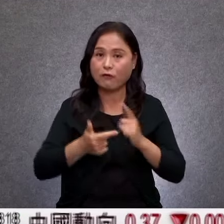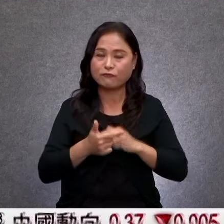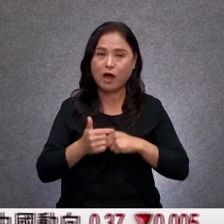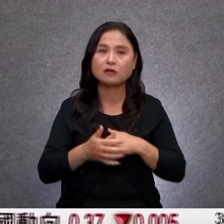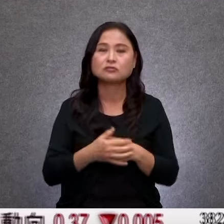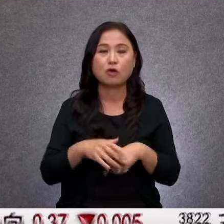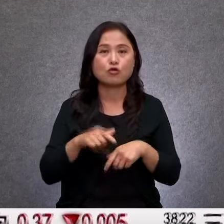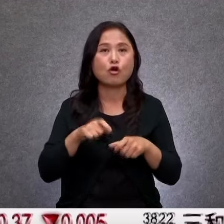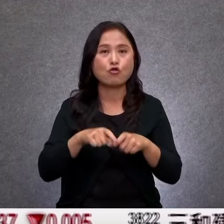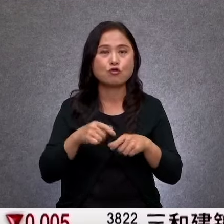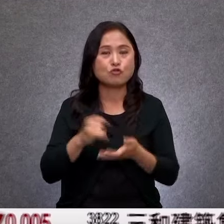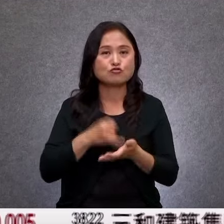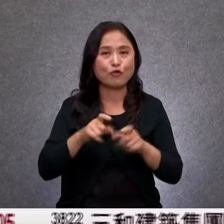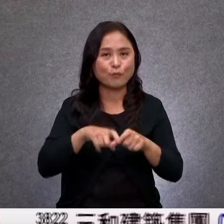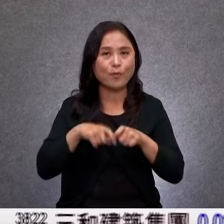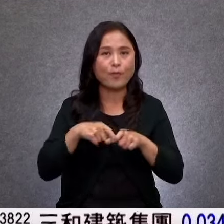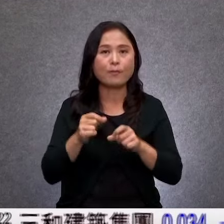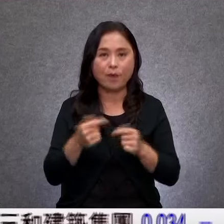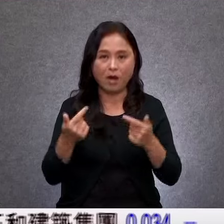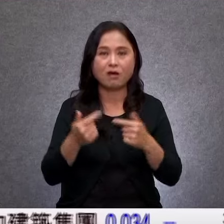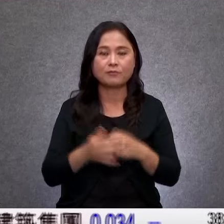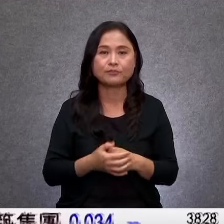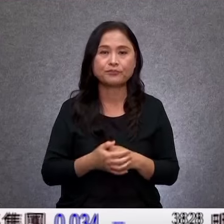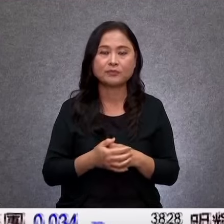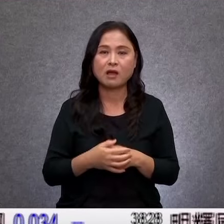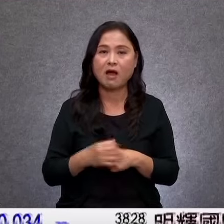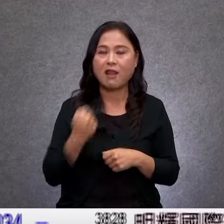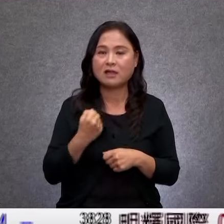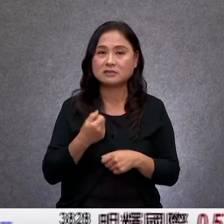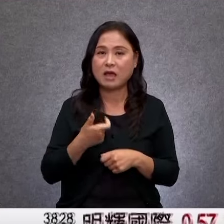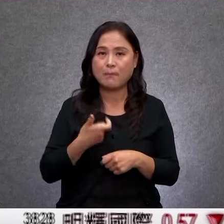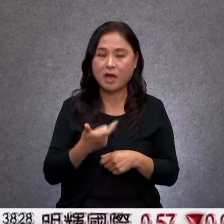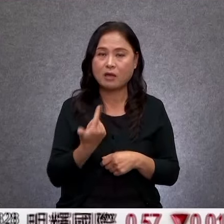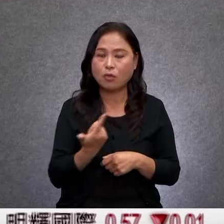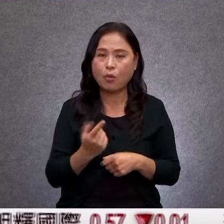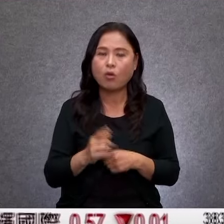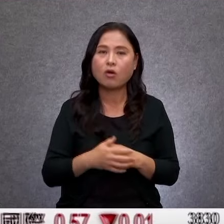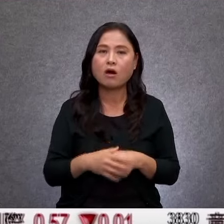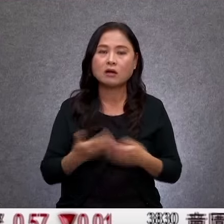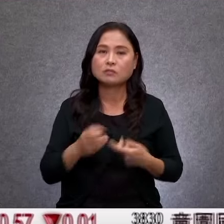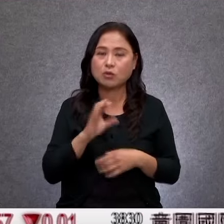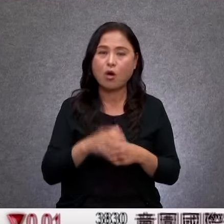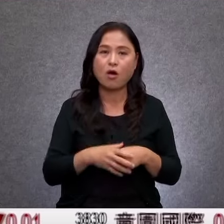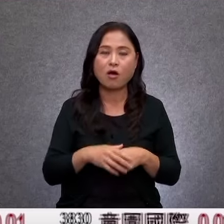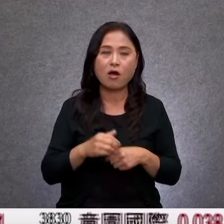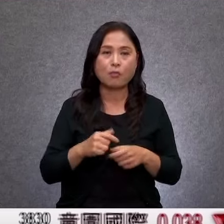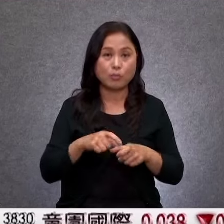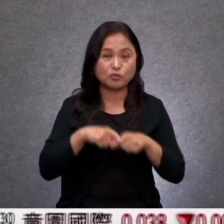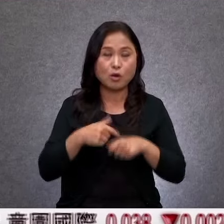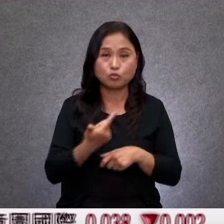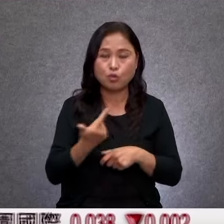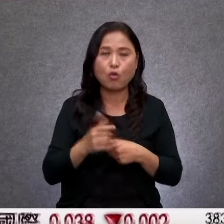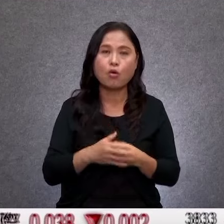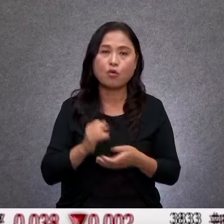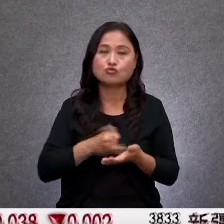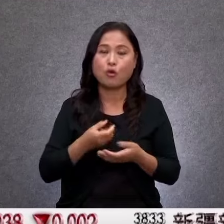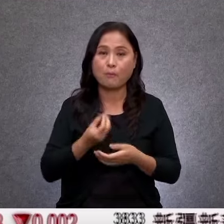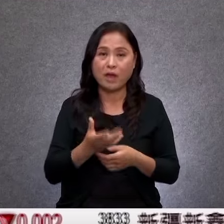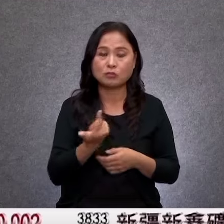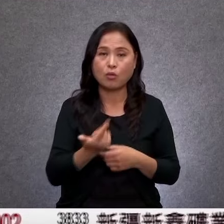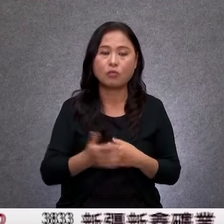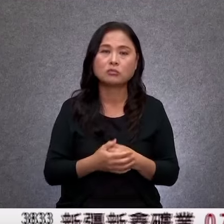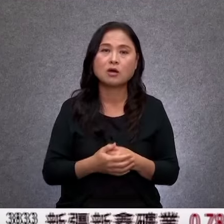呢個方式咧，係推進我哋税收嗰方面嘅增加。 咁講到能者多付啦，今次咧就提出